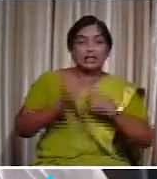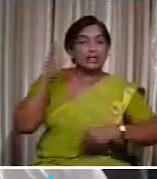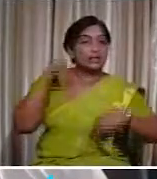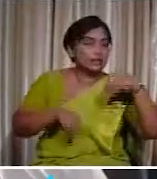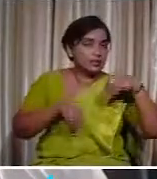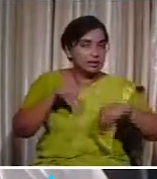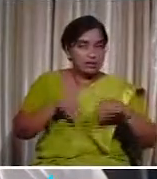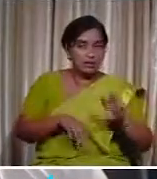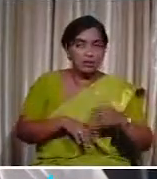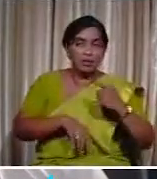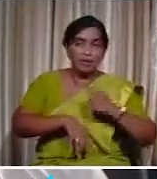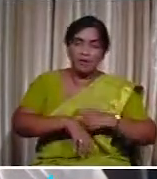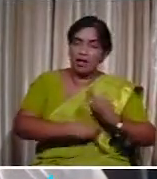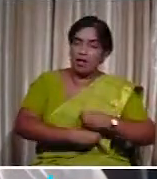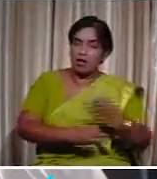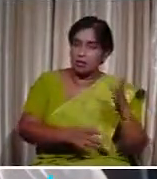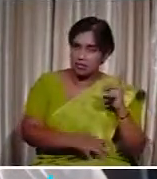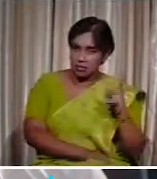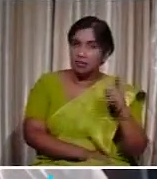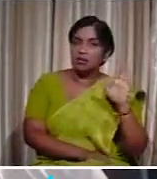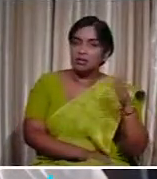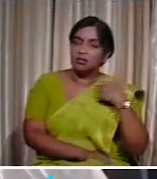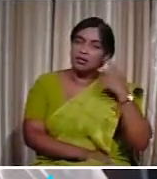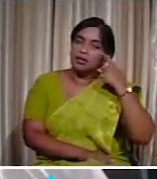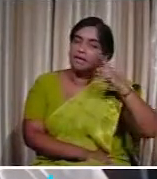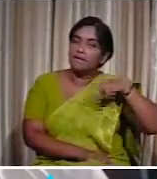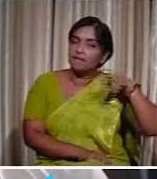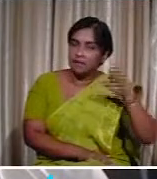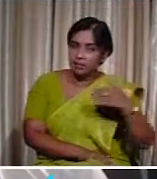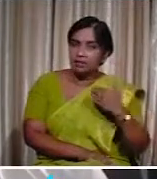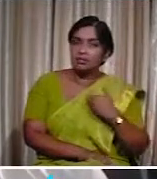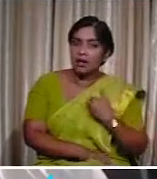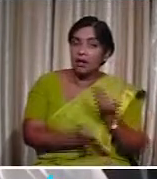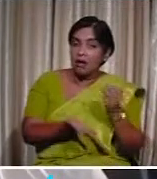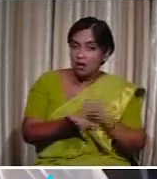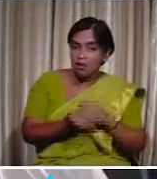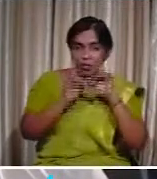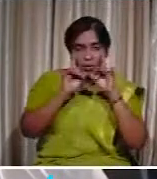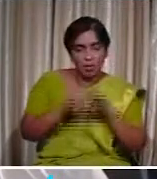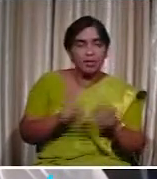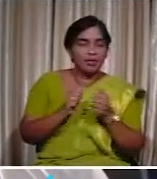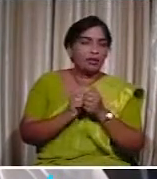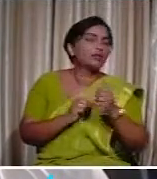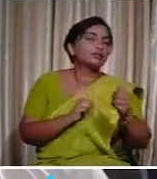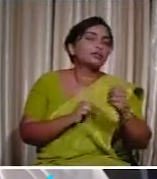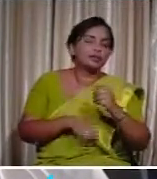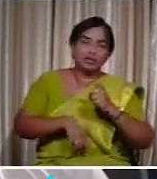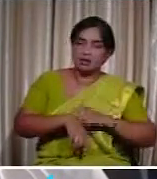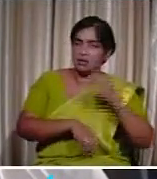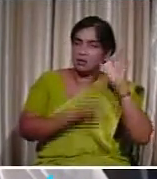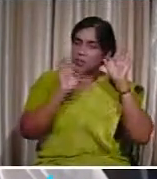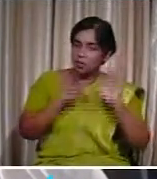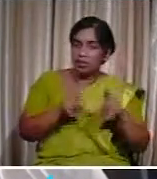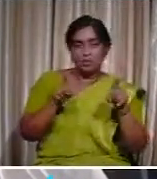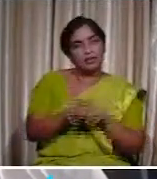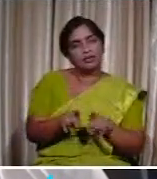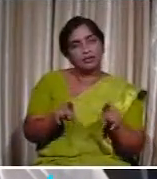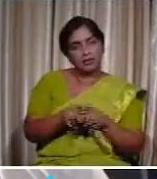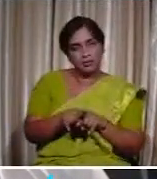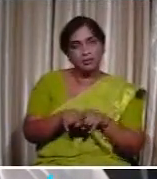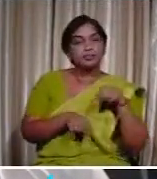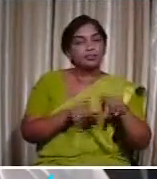ගියා. වටිනා කාලය නැති වෙලා ගියා. ඉතින් මා විශ්වාස කරනවා ආයි මේ වගේ තත්ත්වයන් නැති වෙන්න දෙන්න හොඳ නැහැ. ඊට අමතරව